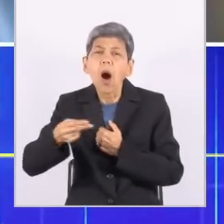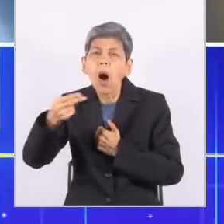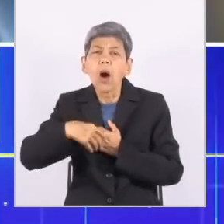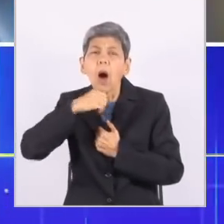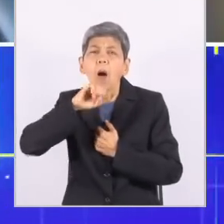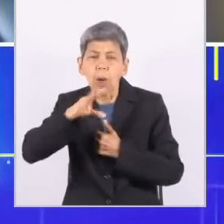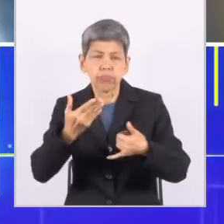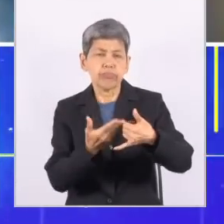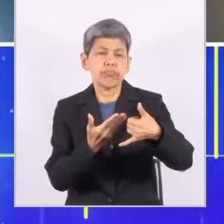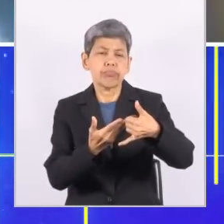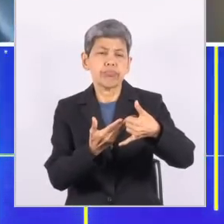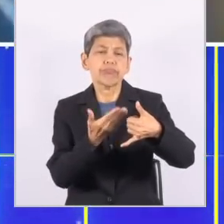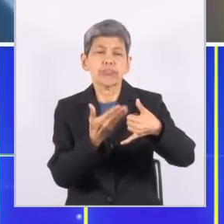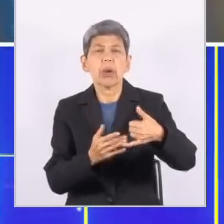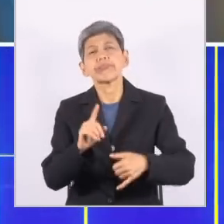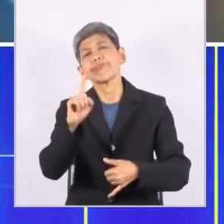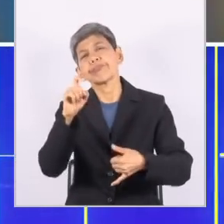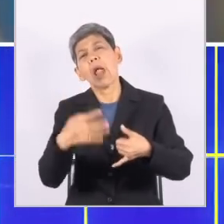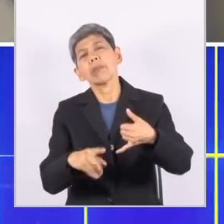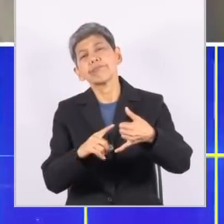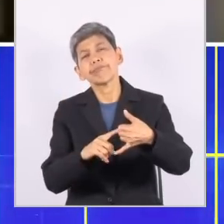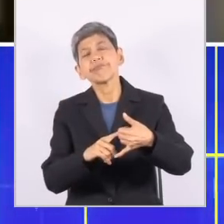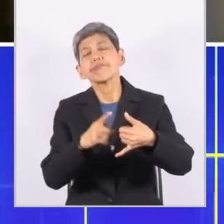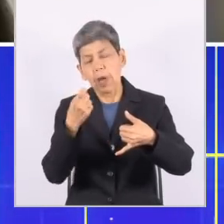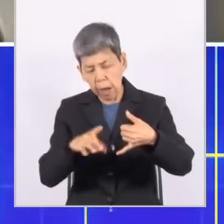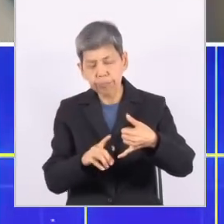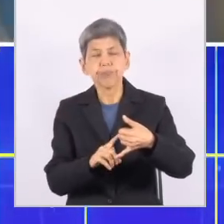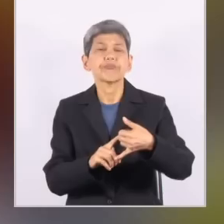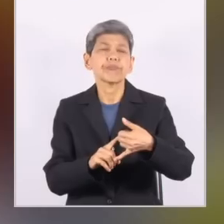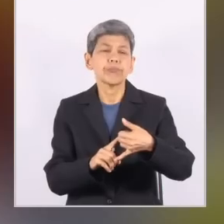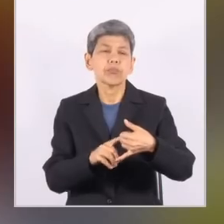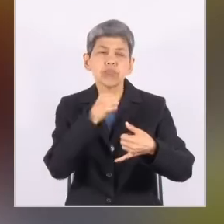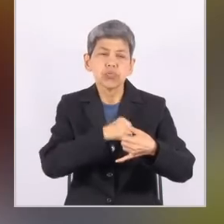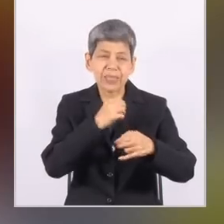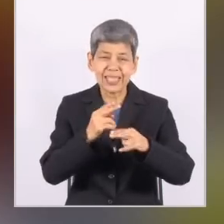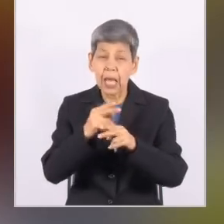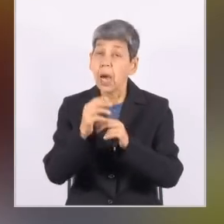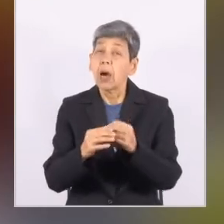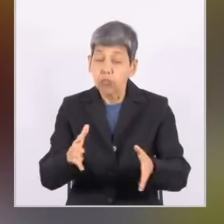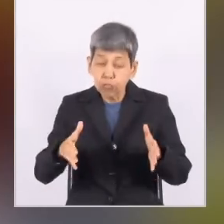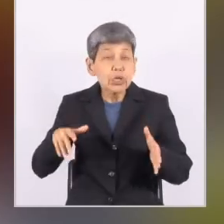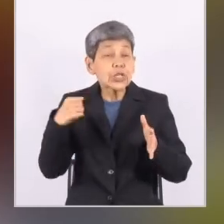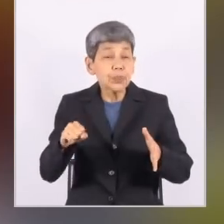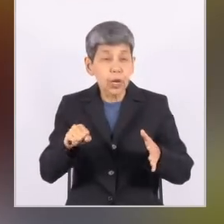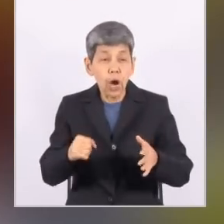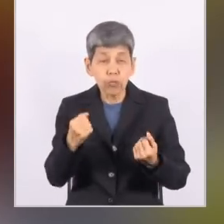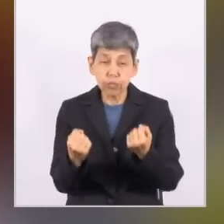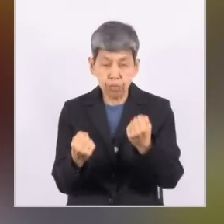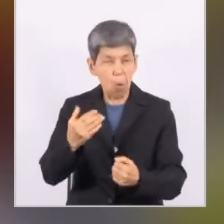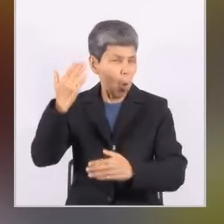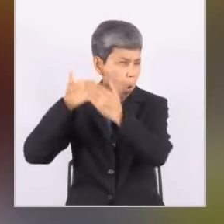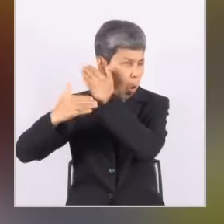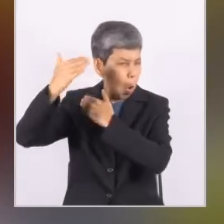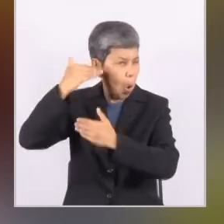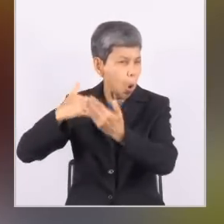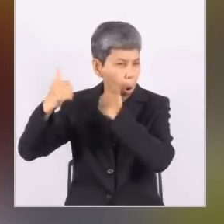ข่าวร้ายว่าคุณยายท่านนี้เนี่ยเสียชีวิตแล้วนะคะค่ะคุณยายกีค่ะสิบล้อคอกระเช้าที่ว่านี้เป็นตำนานแล้วก็